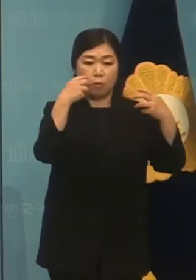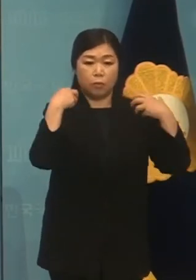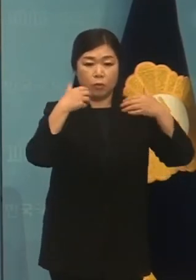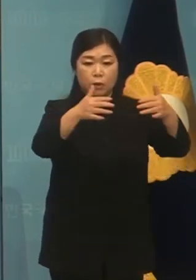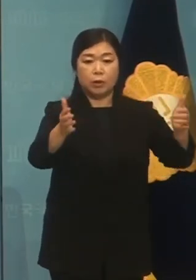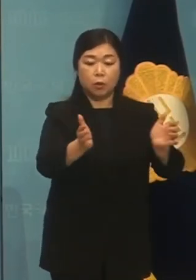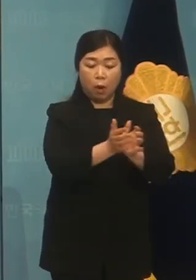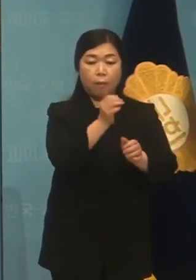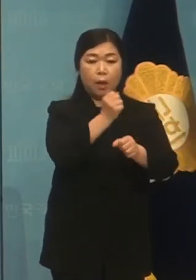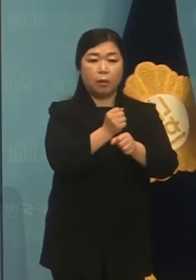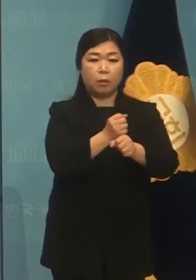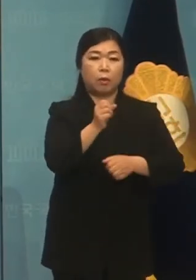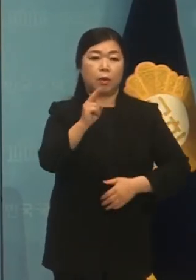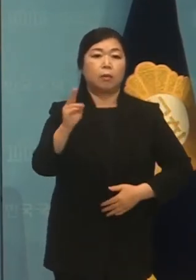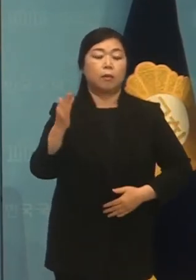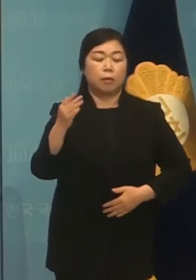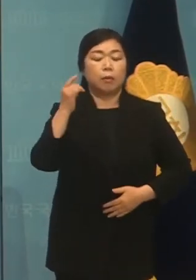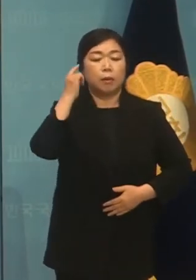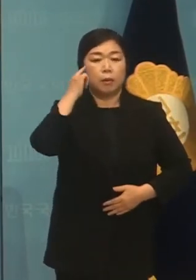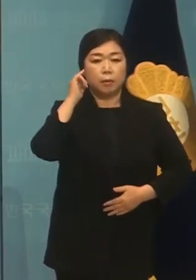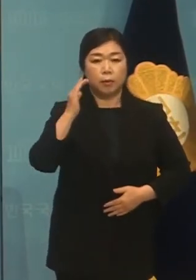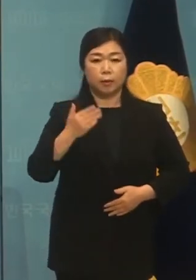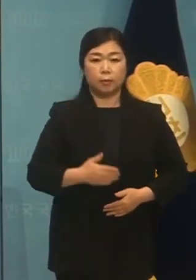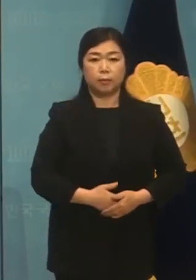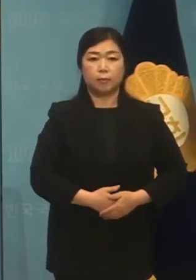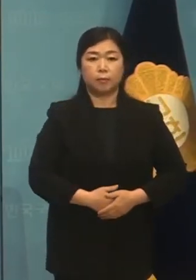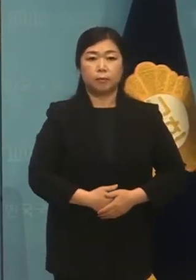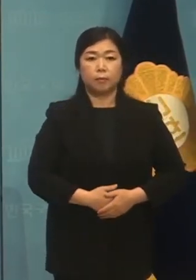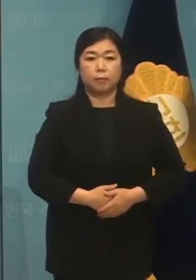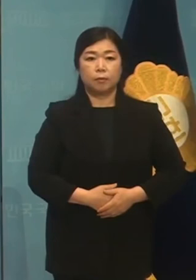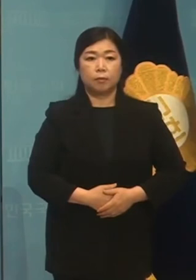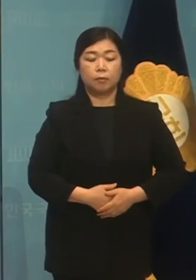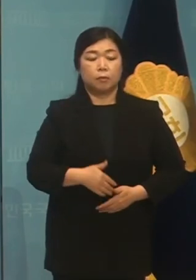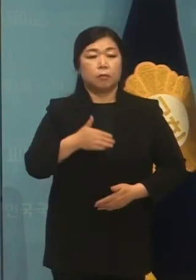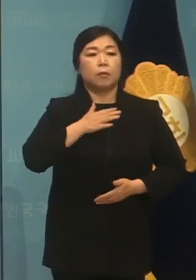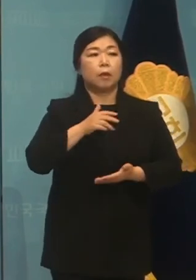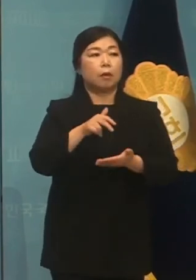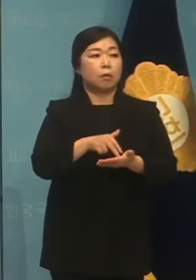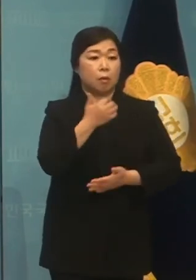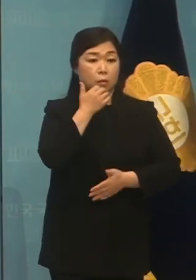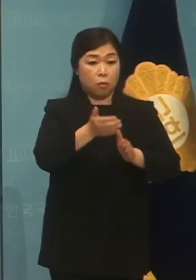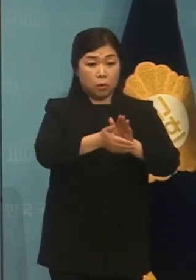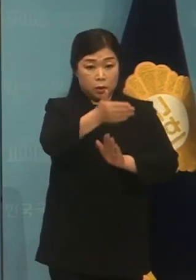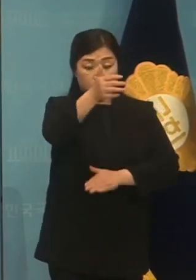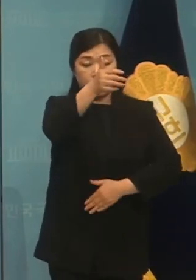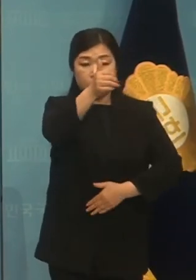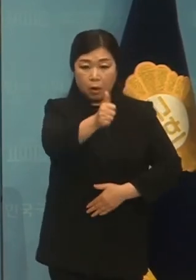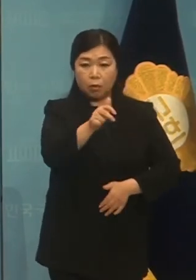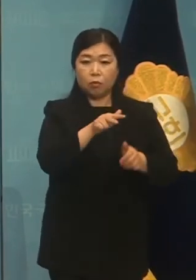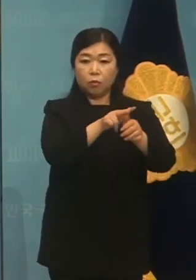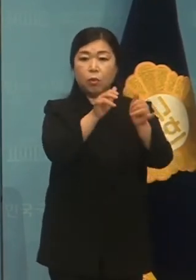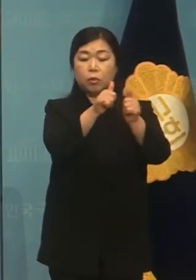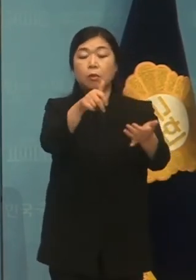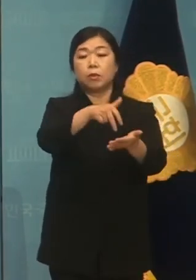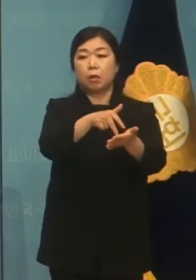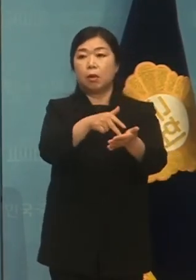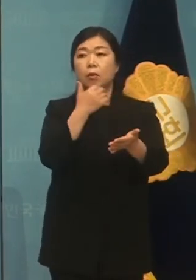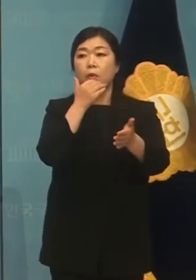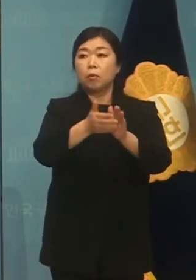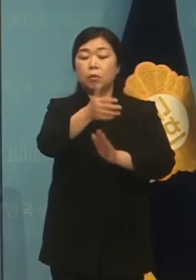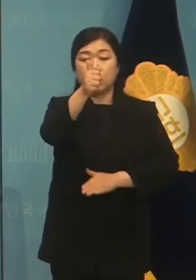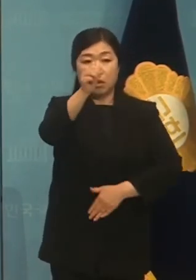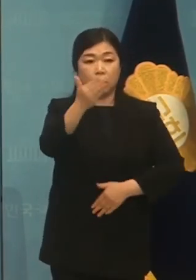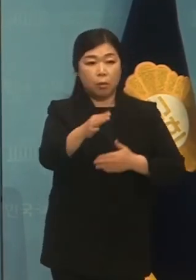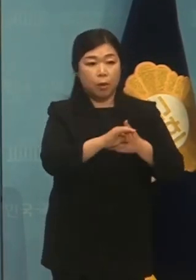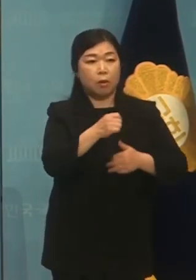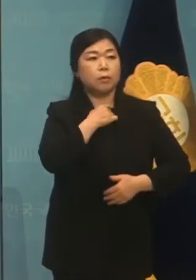기관을 만들어야 한다고 생각을 합니다. 제가 또 서울시장 후보로서 서울시장이